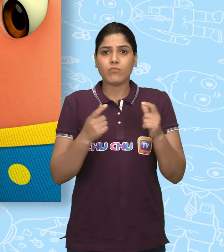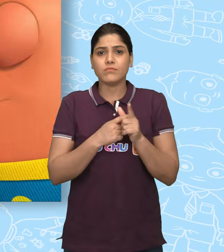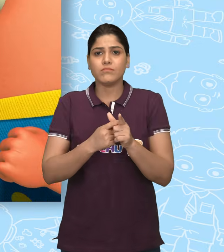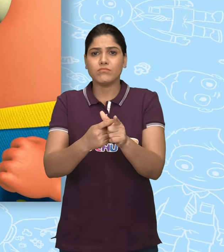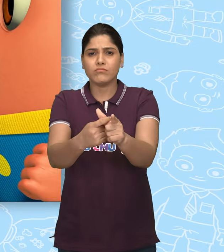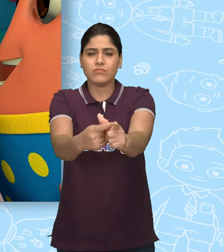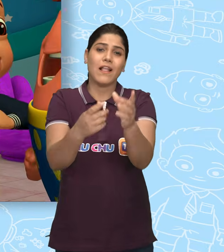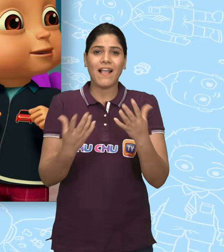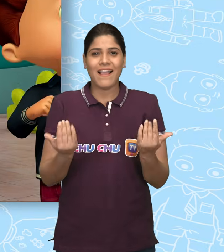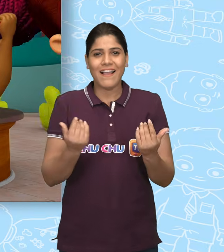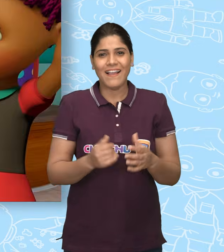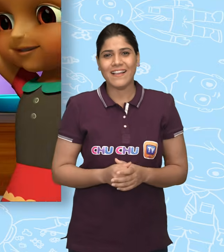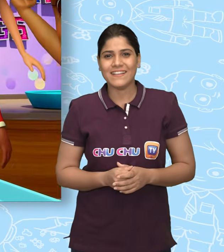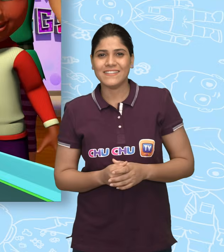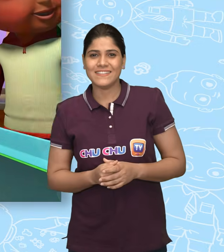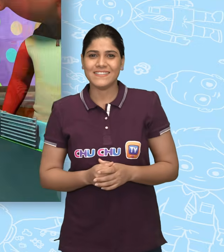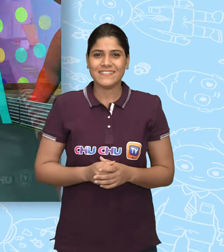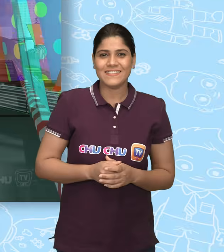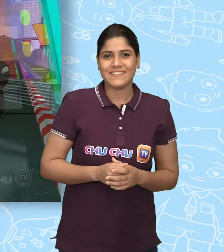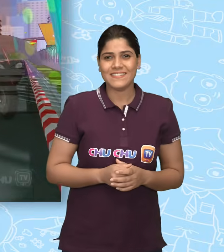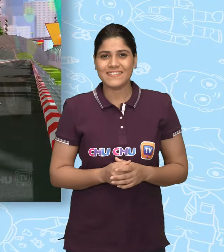चलो सब रेस लगाएं।